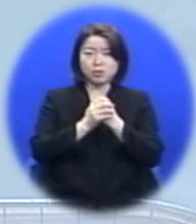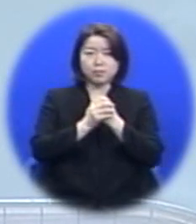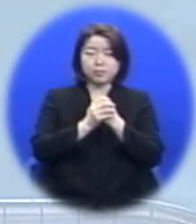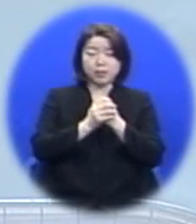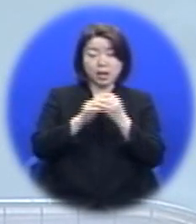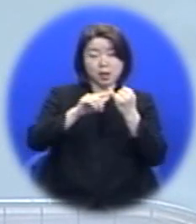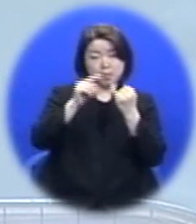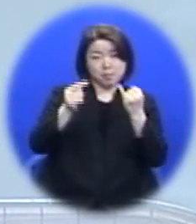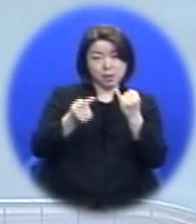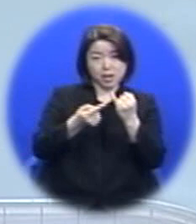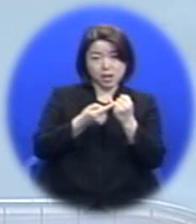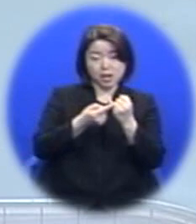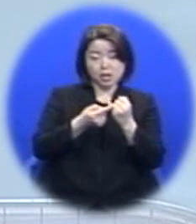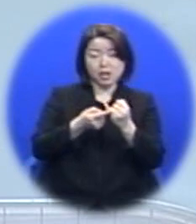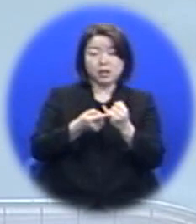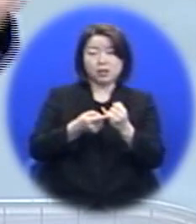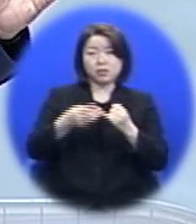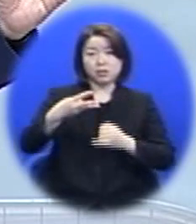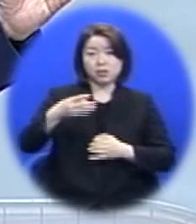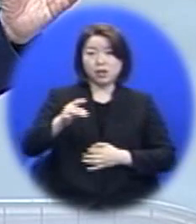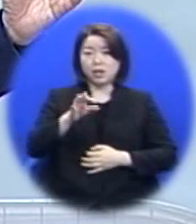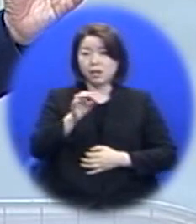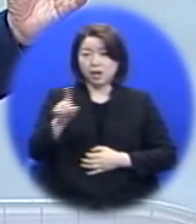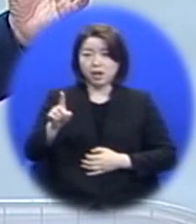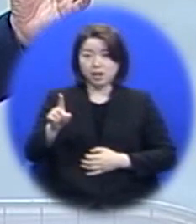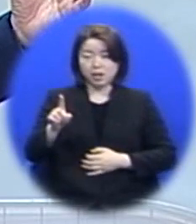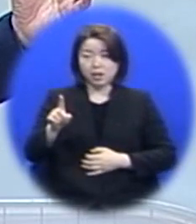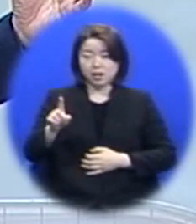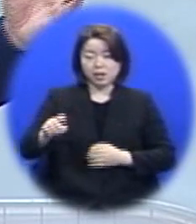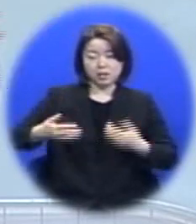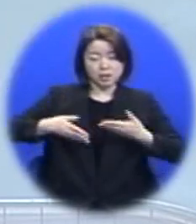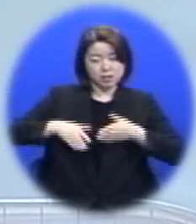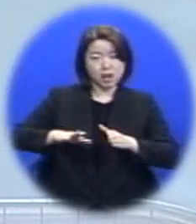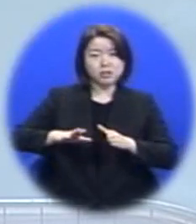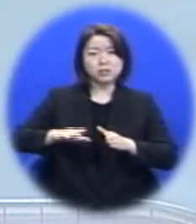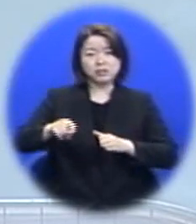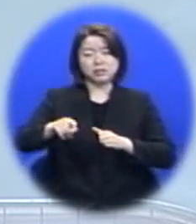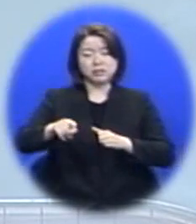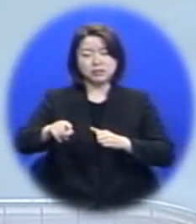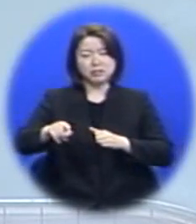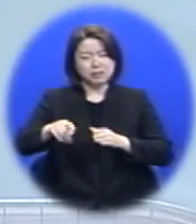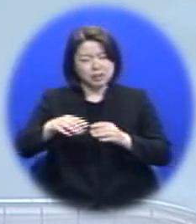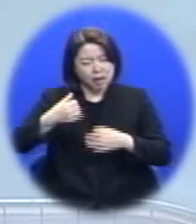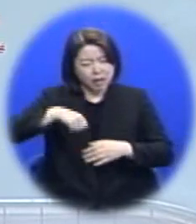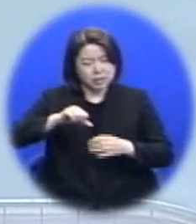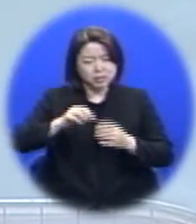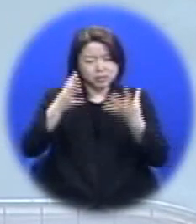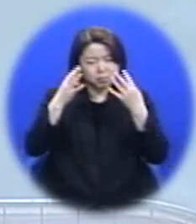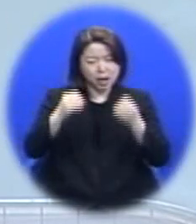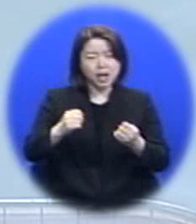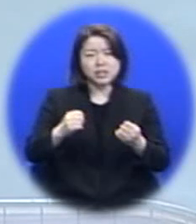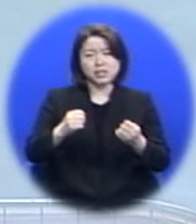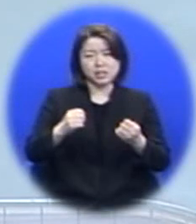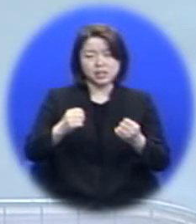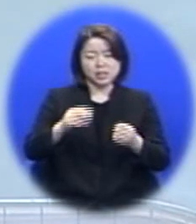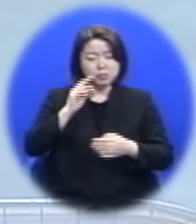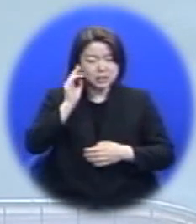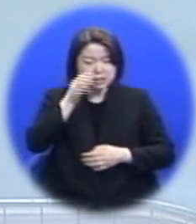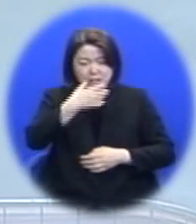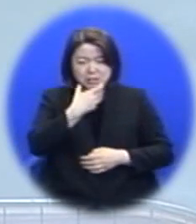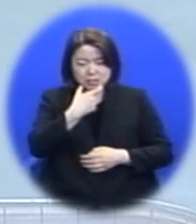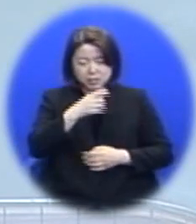라헬이 낳은 아들 요셉은 유난히 편애했습니다. 그래서 형제들 사이의 분위기도 말할 수 없이 안 좋았어요.